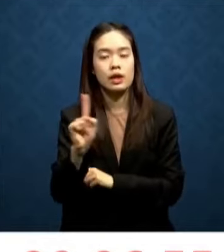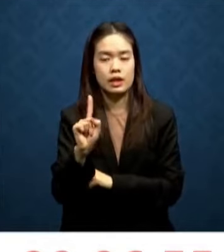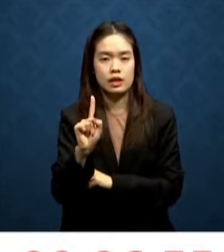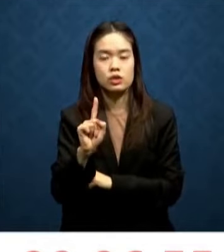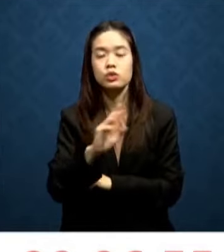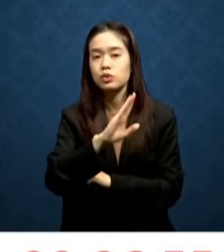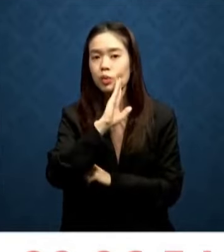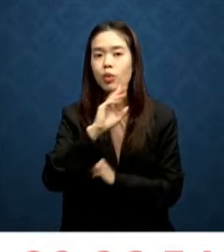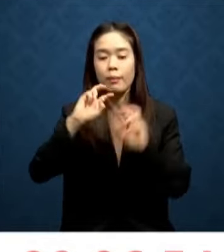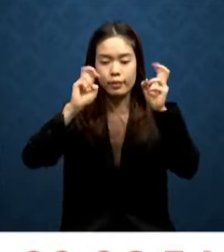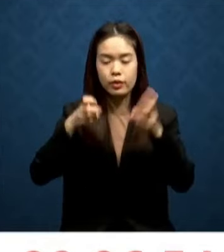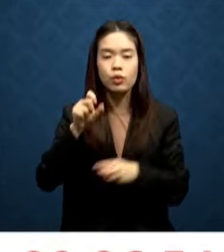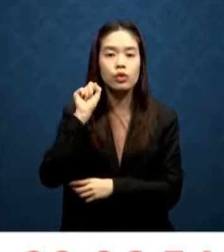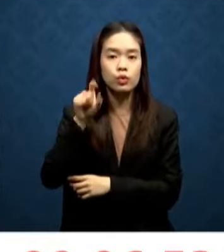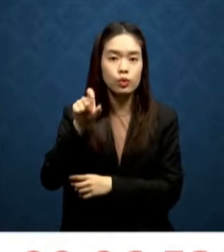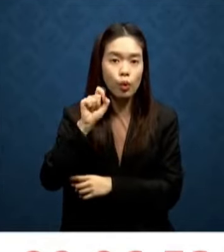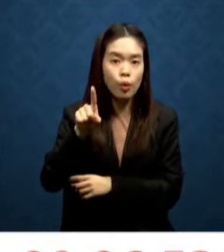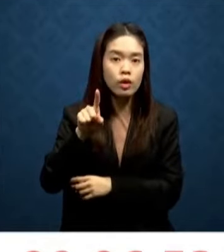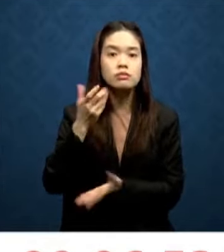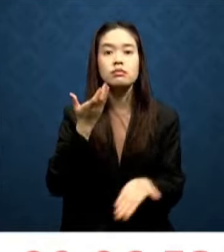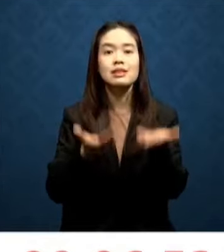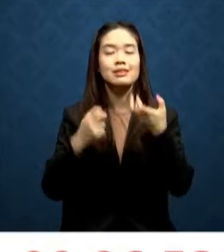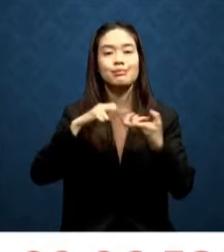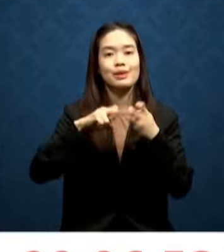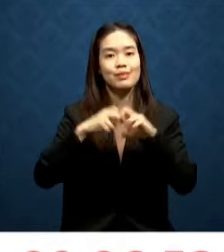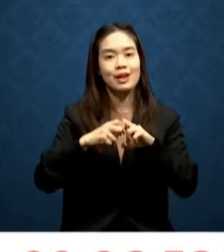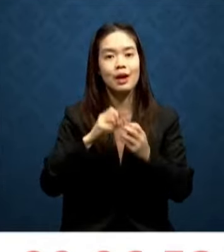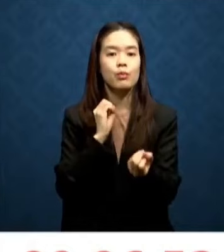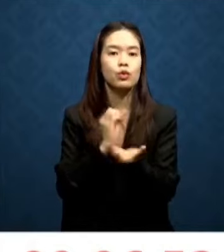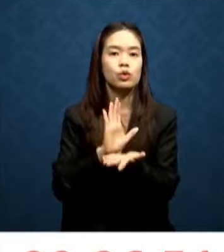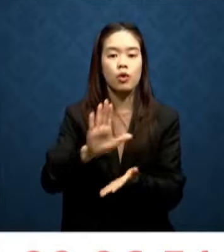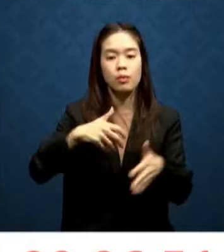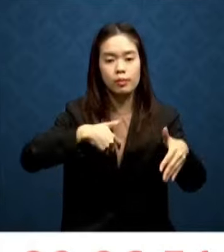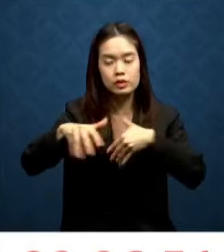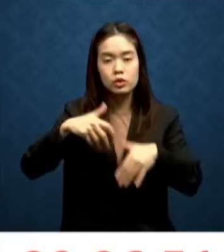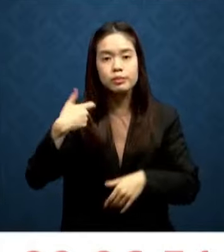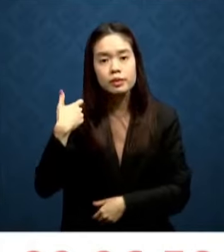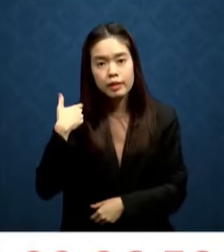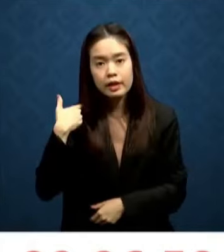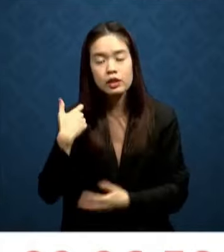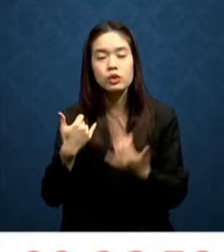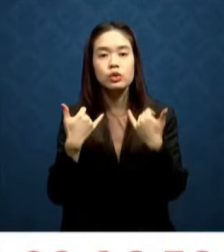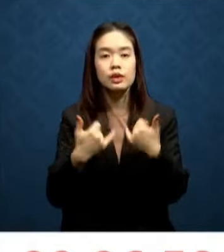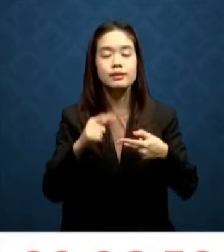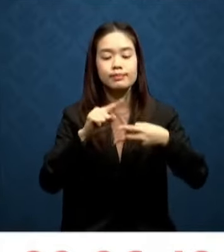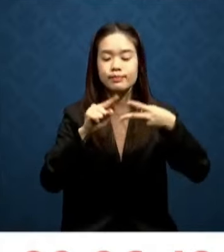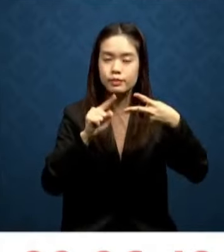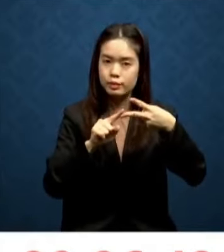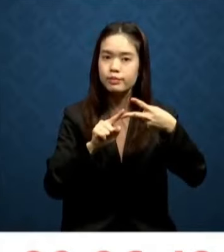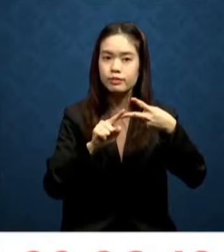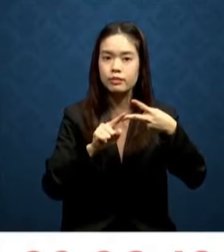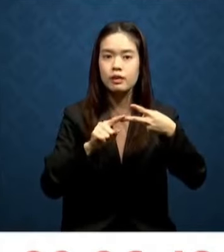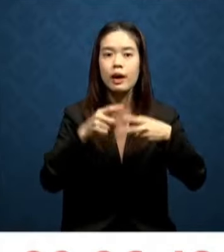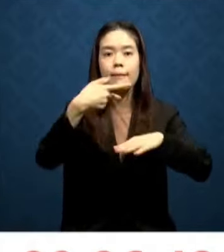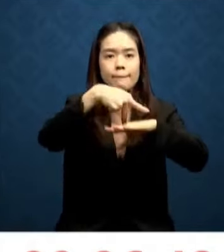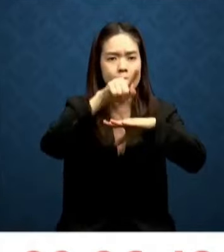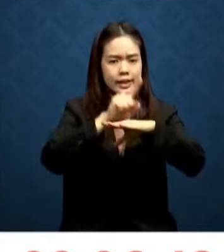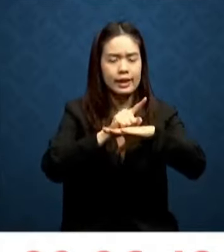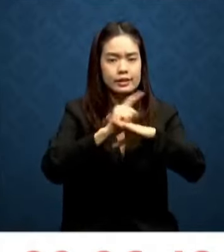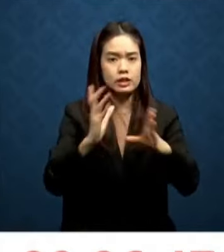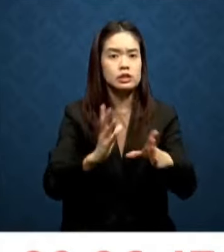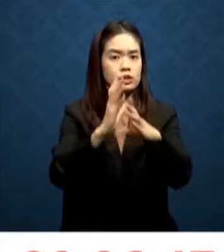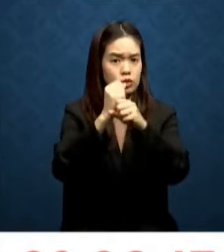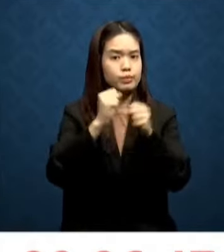ว่ามันด่วนหรือมันเกิดความเดือดร้อนหรือไม่เพราะนั้นมี2กรณีคือท่านประธานมีอำนาจวินิจฉัย